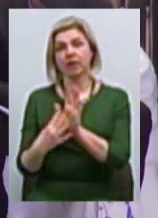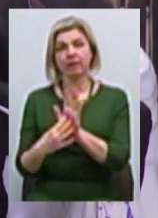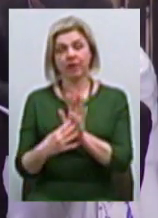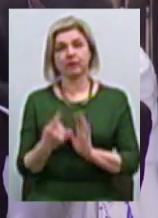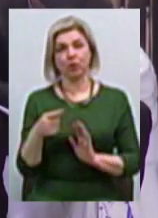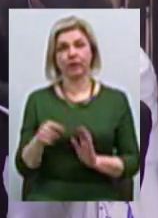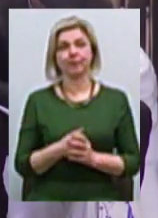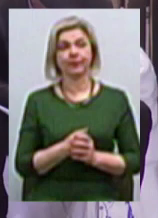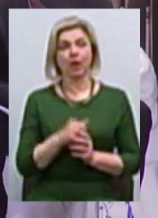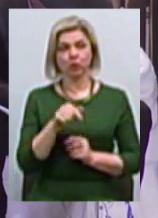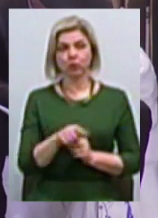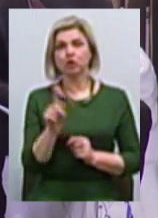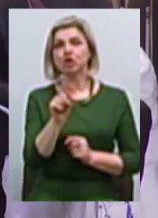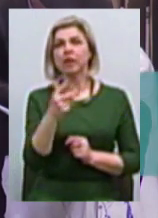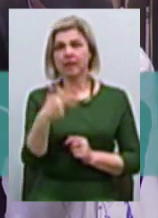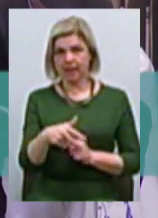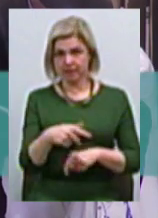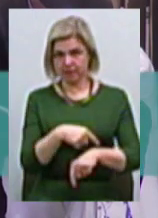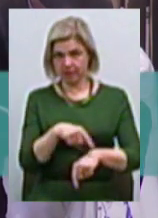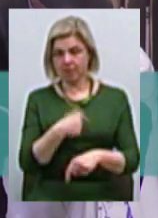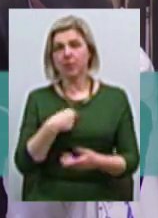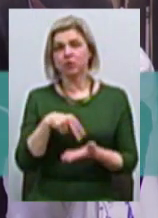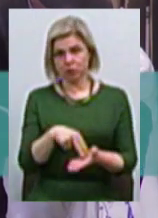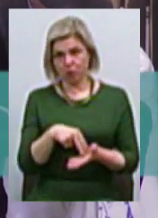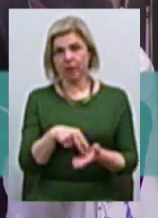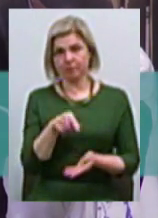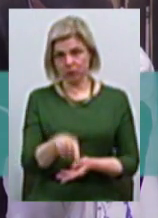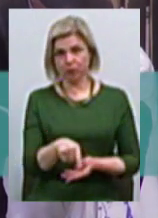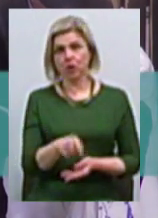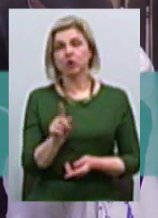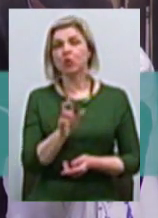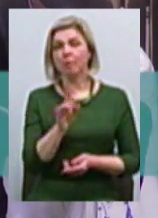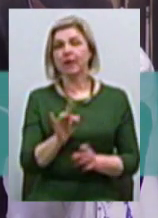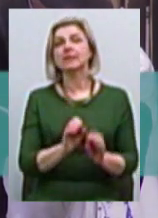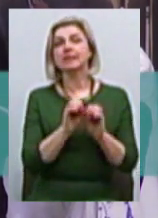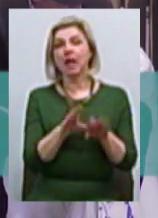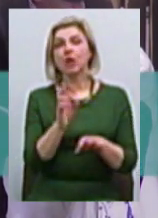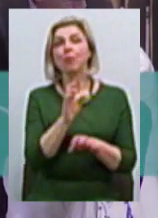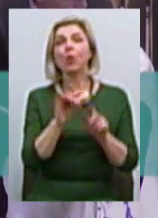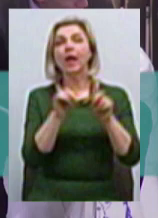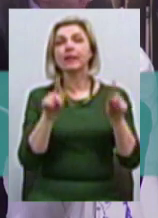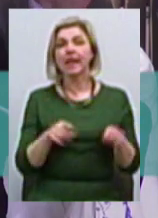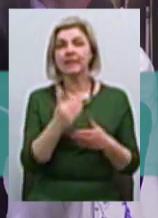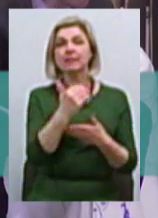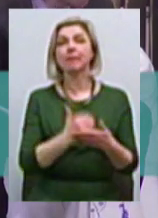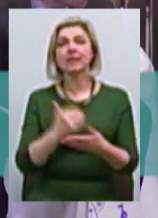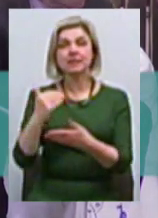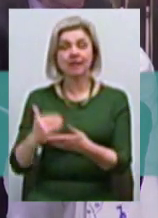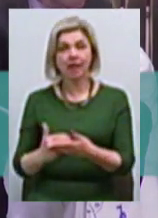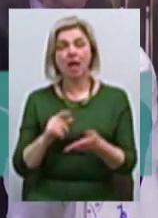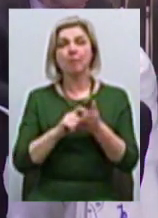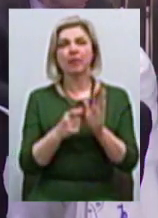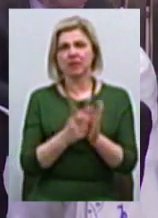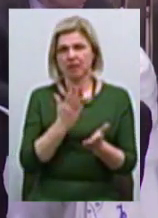з півторого стоїмо тут. Ми з половини другої стоїмо тут для того, аби здати бюлетені, списки. Приміщення